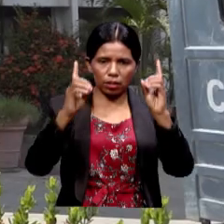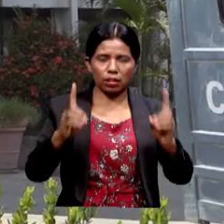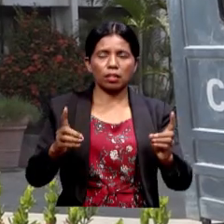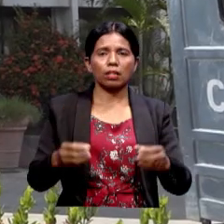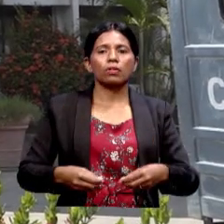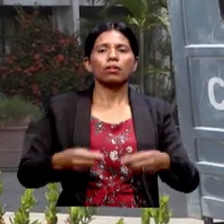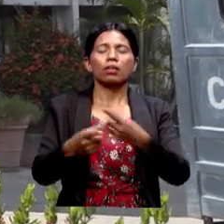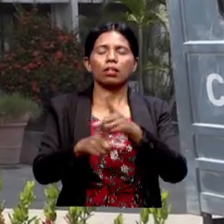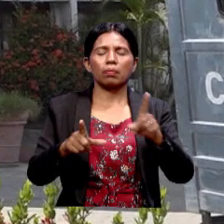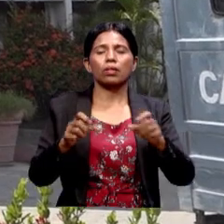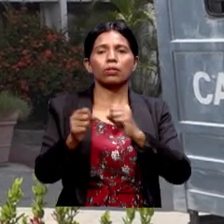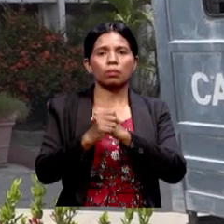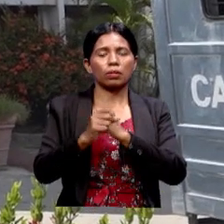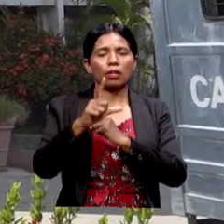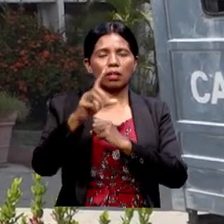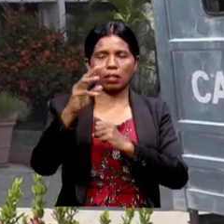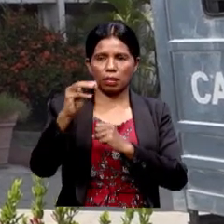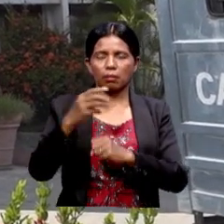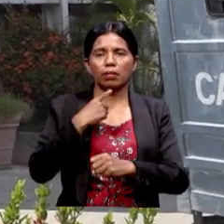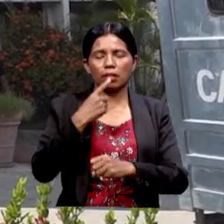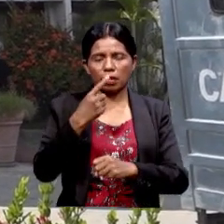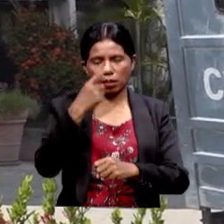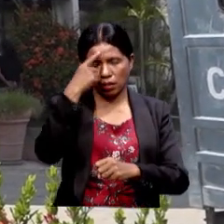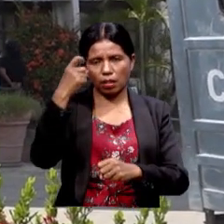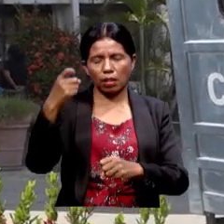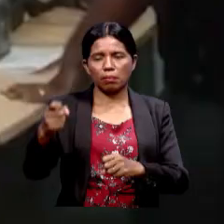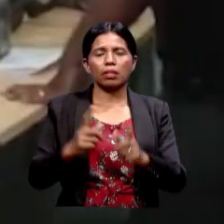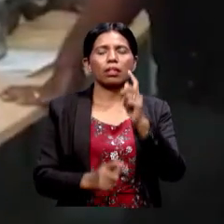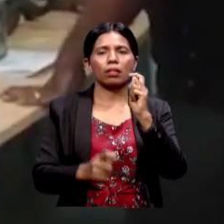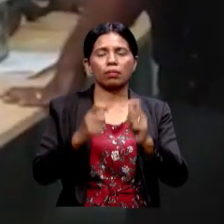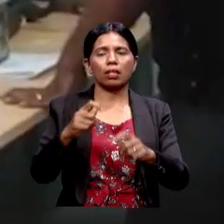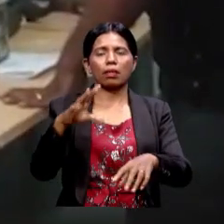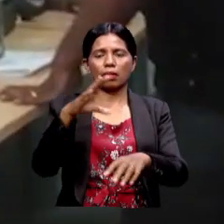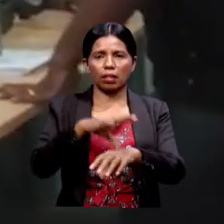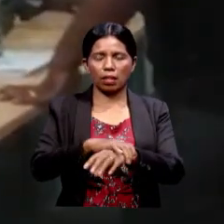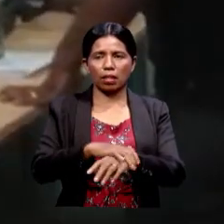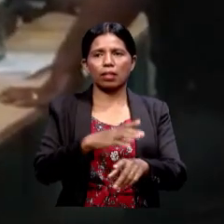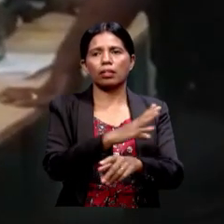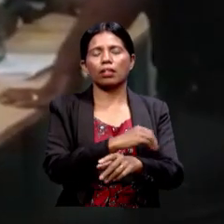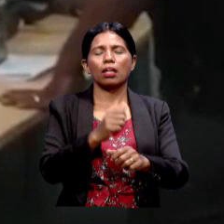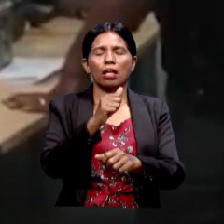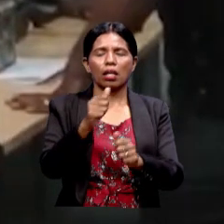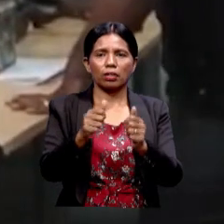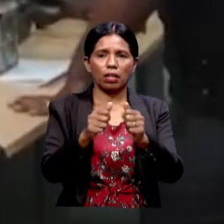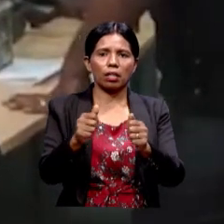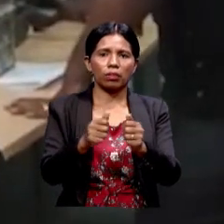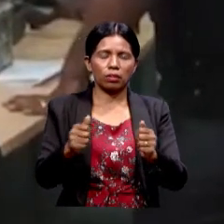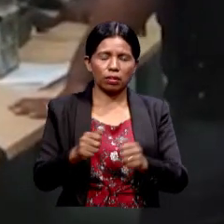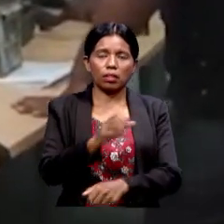suspeitu LMI tambah tribunal considera buska no aprensaung nebe mak parte autoridade segurança halo